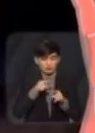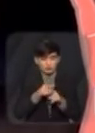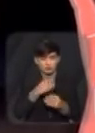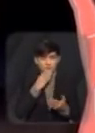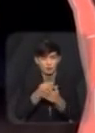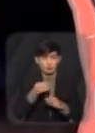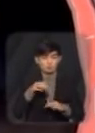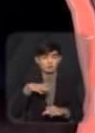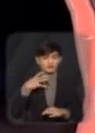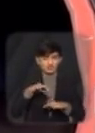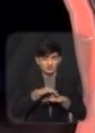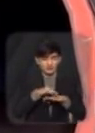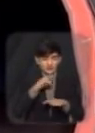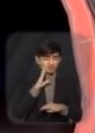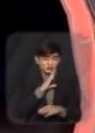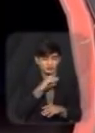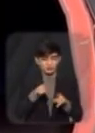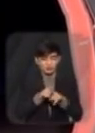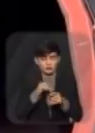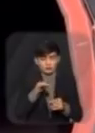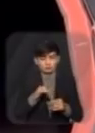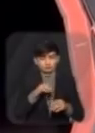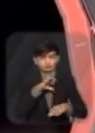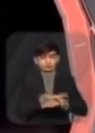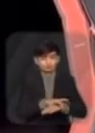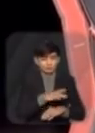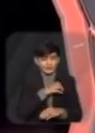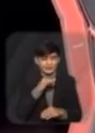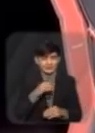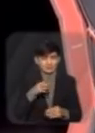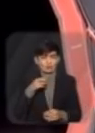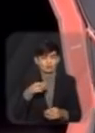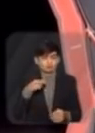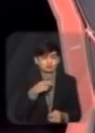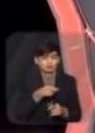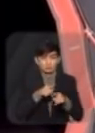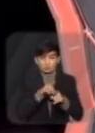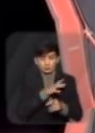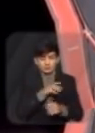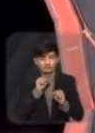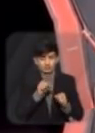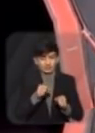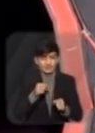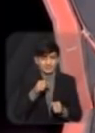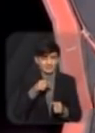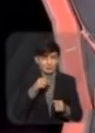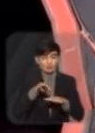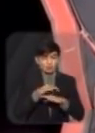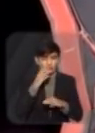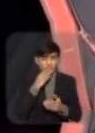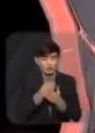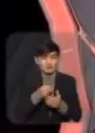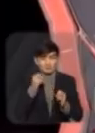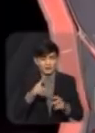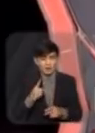бұрынғы әйелі Ирада Исламғалиеваны кепілге алып тіпті пышақ жарақатын салған. Екі күйеуінен қорғану үшін арнайы күзет қызметін